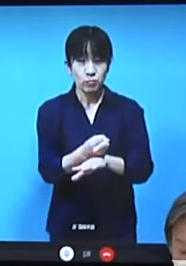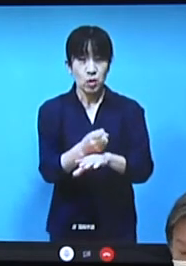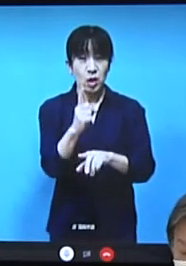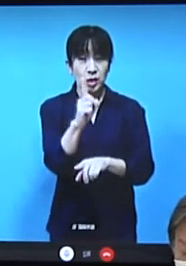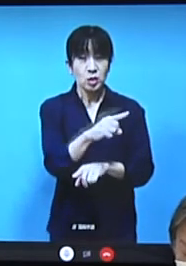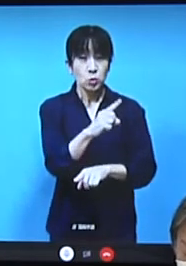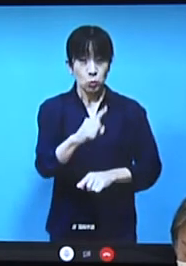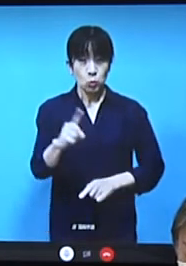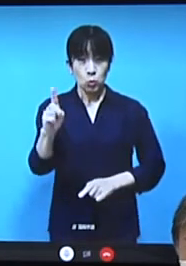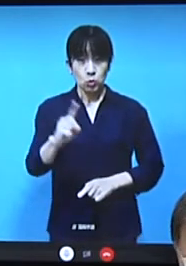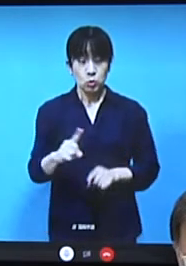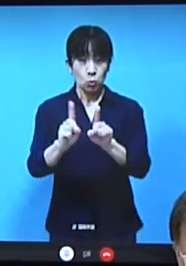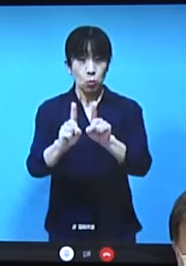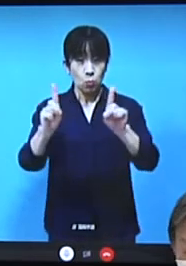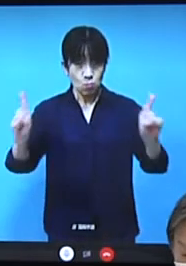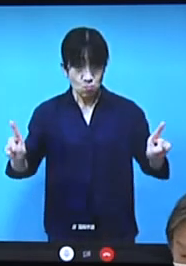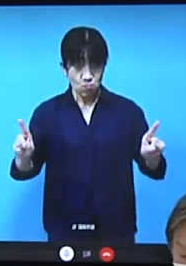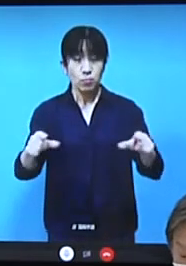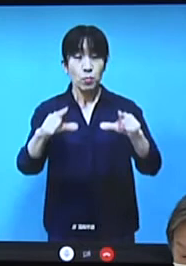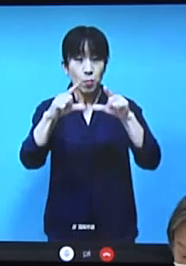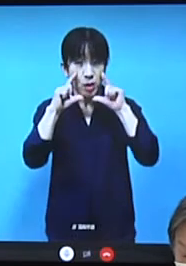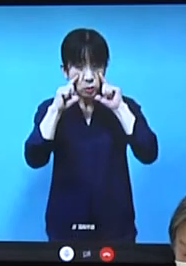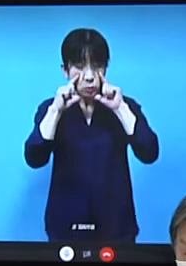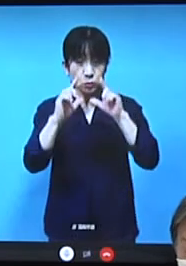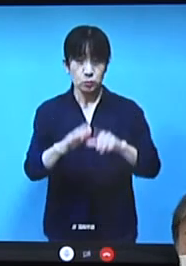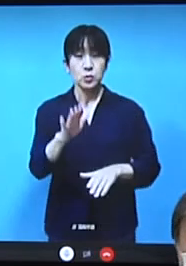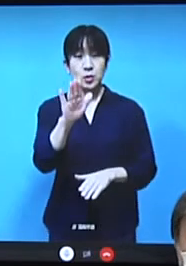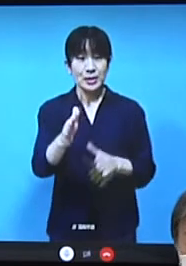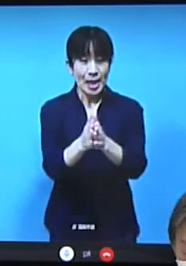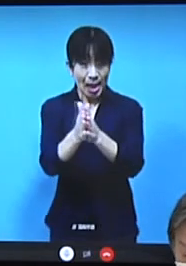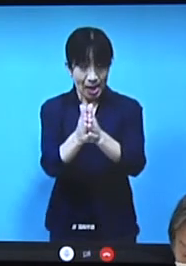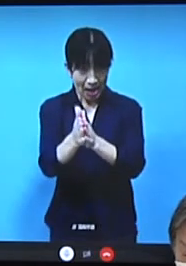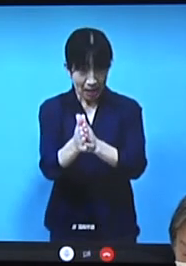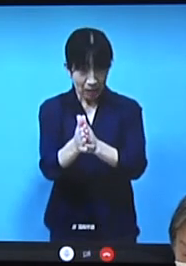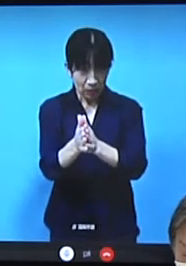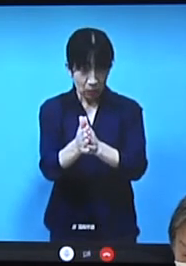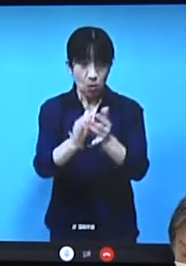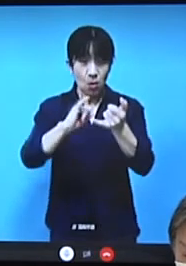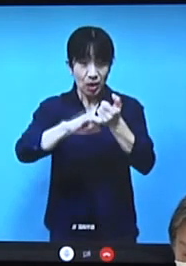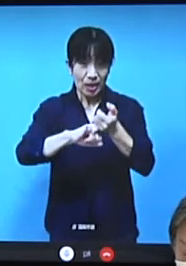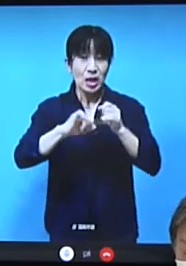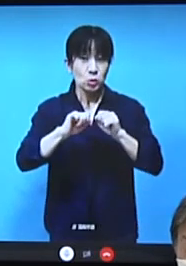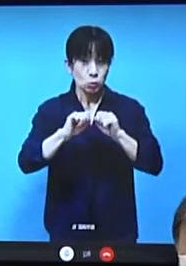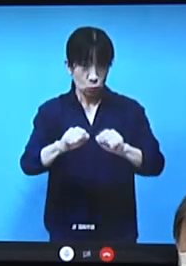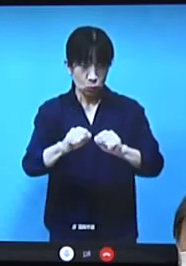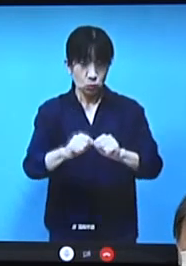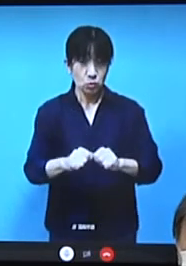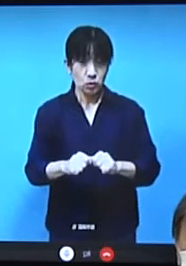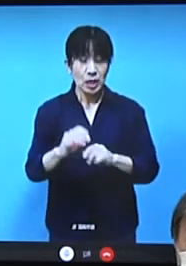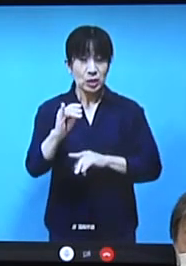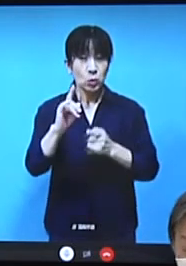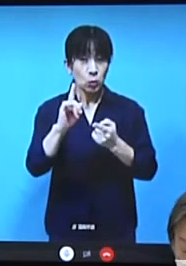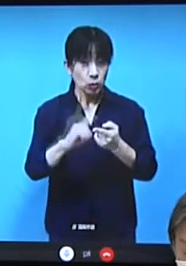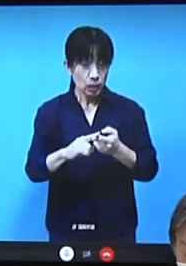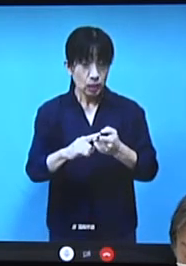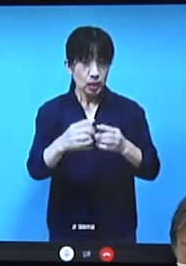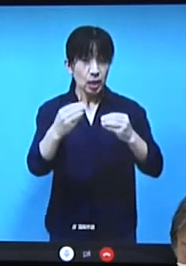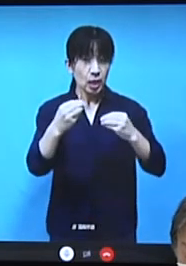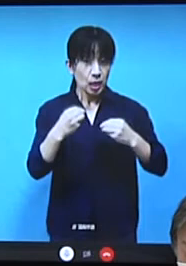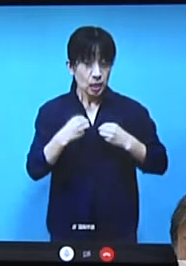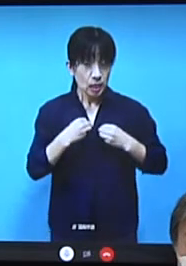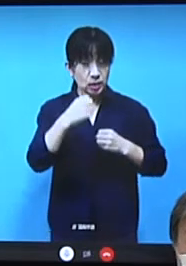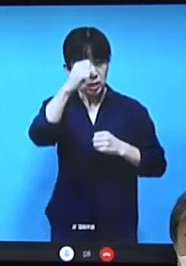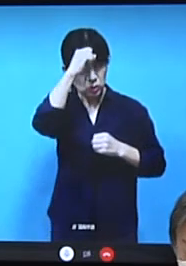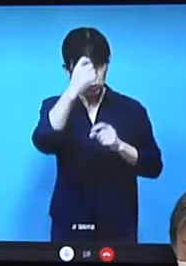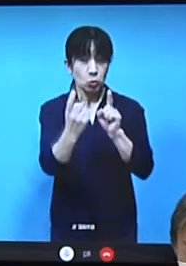する、マスクを着用する、手洗いなどの手指衛生を徹底する、そうした基本的な感染対策を徹底